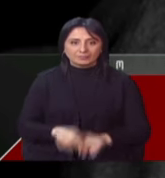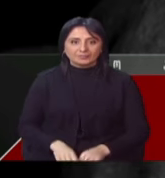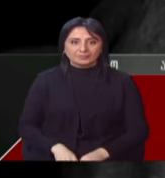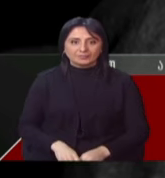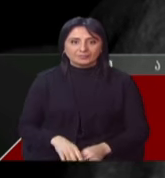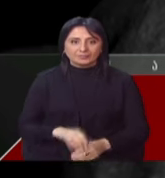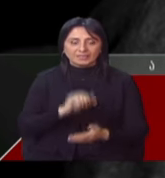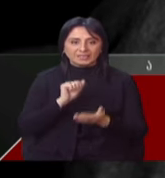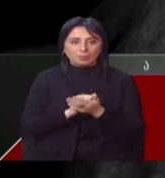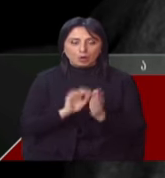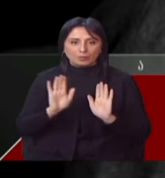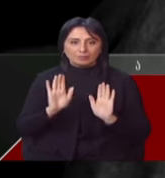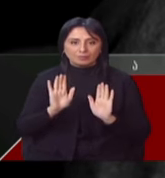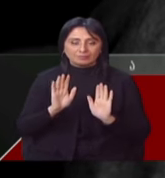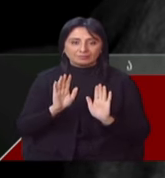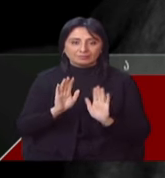დიპლომატ.